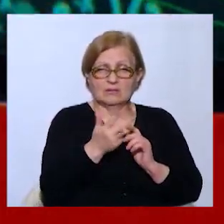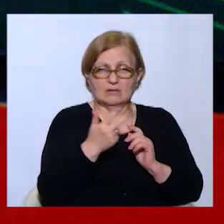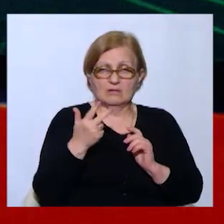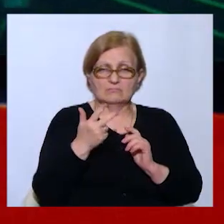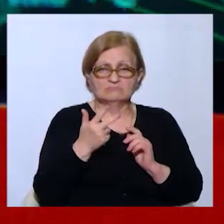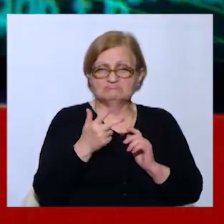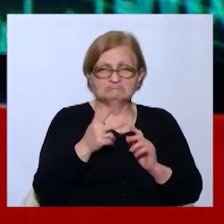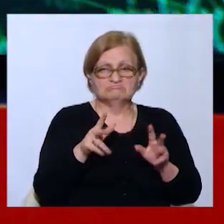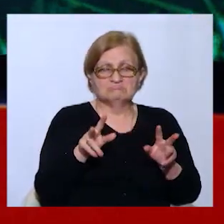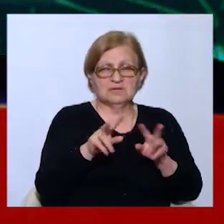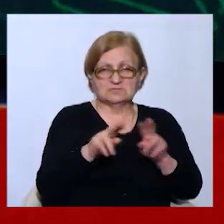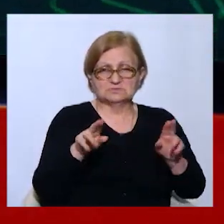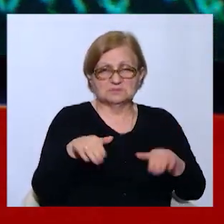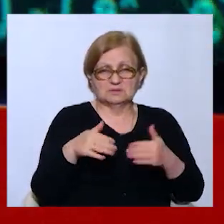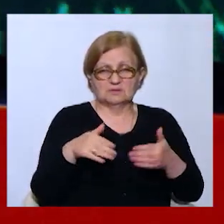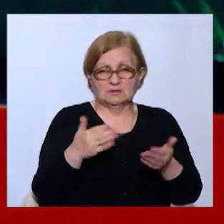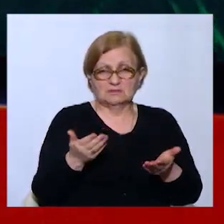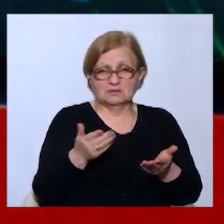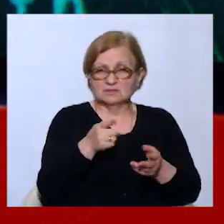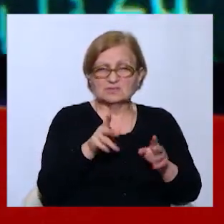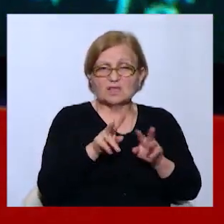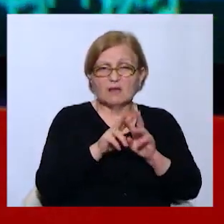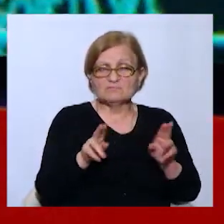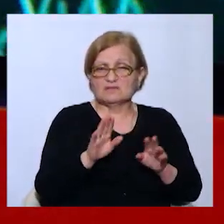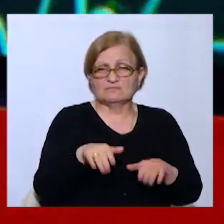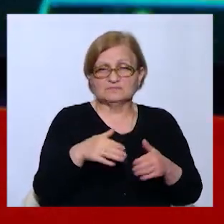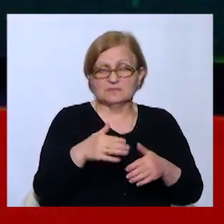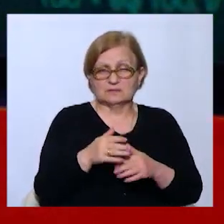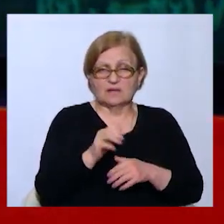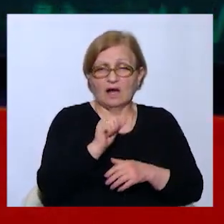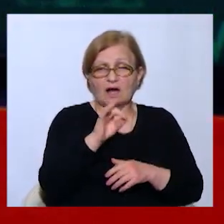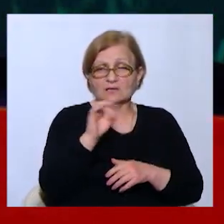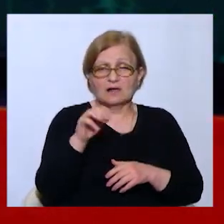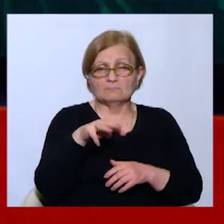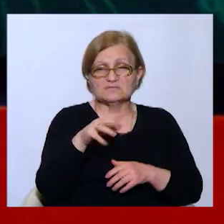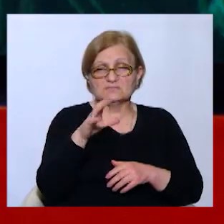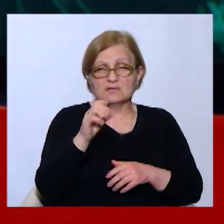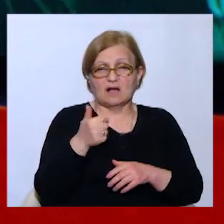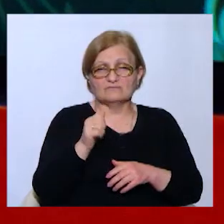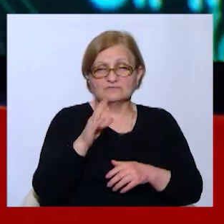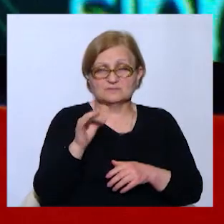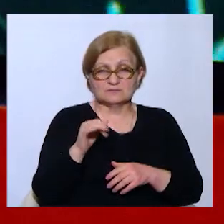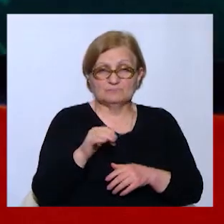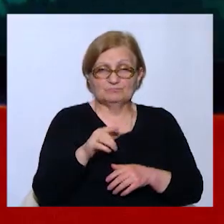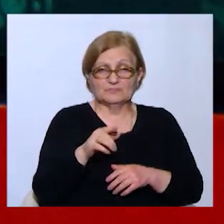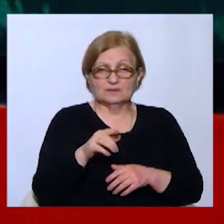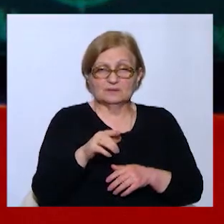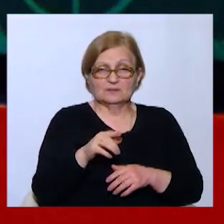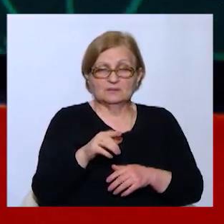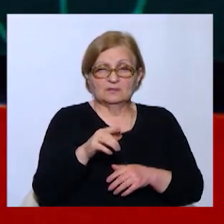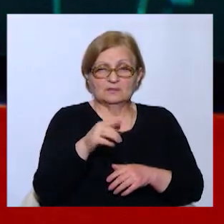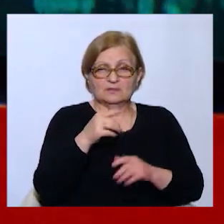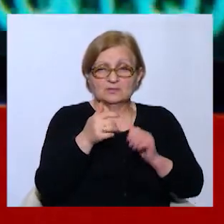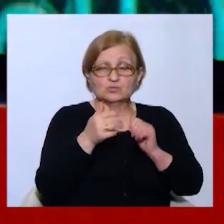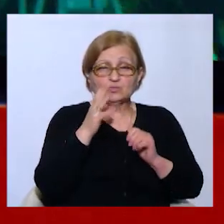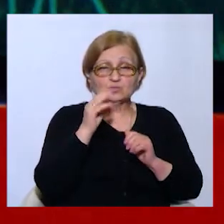არ აქვს ერთნაირი ცვლადი. ესე იგი არამსგავსი წევრებია. ასევე მინდა დაიმახსოვროთ. მინუსა, აი მაგალითად, ცვლადს თუ წინ